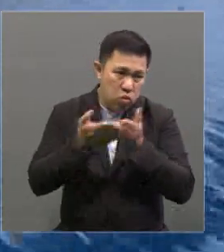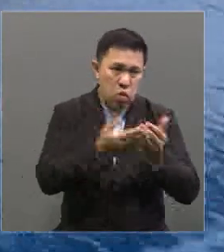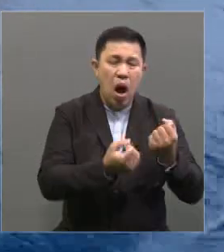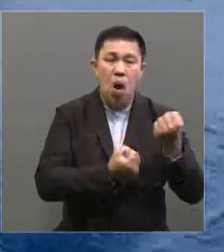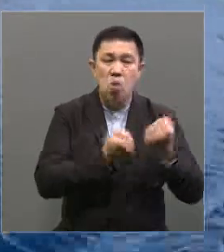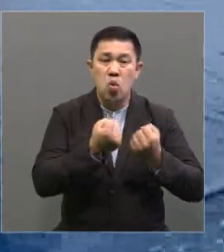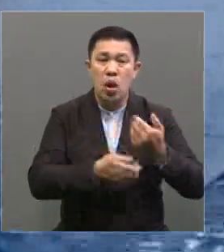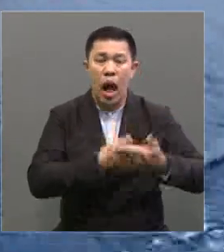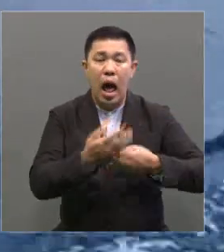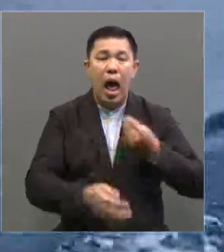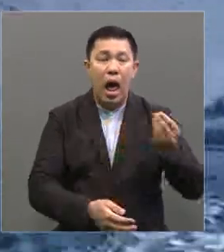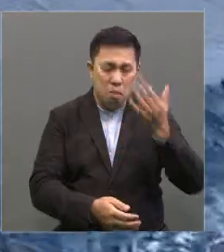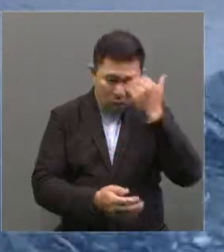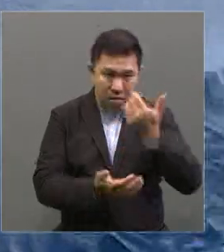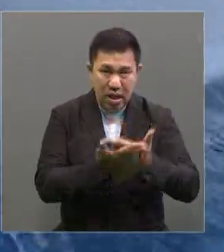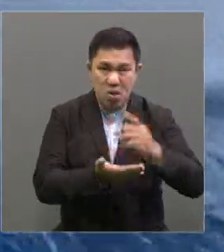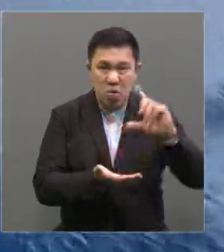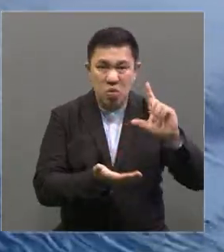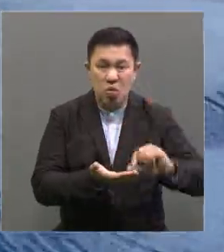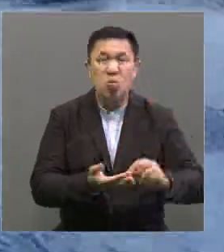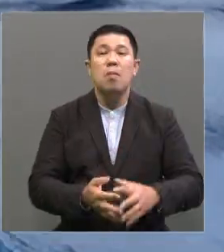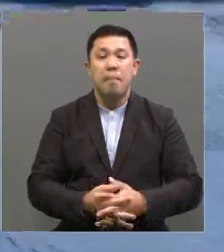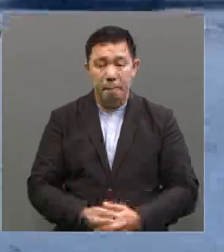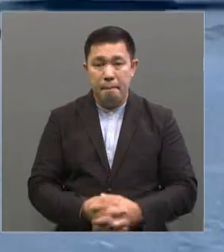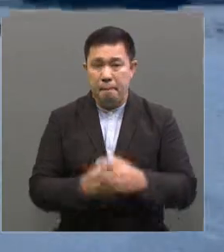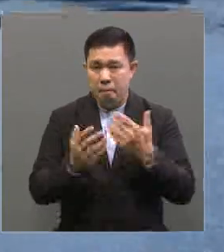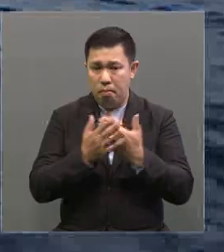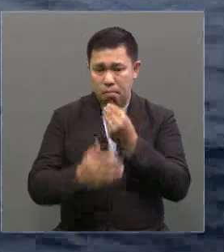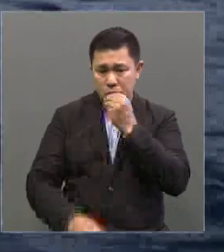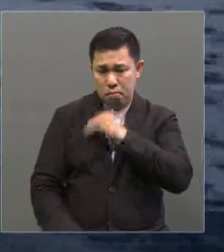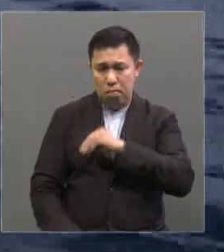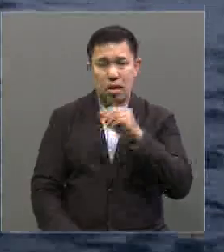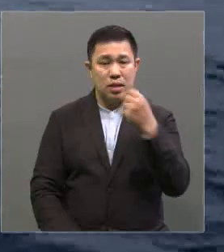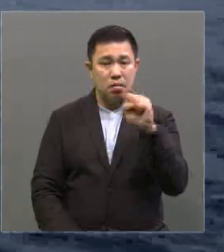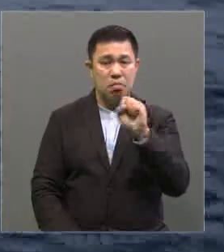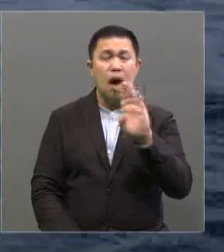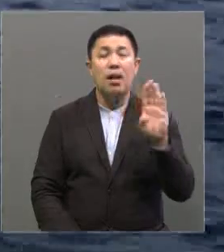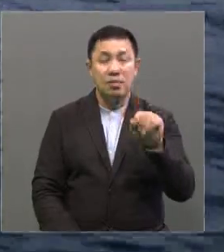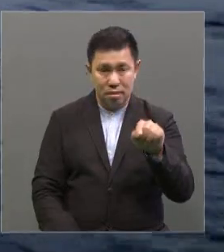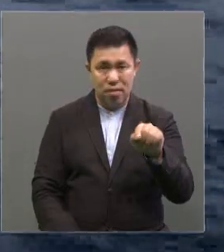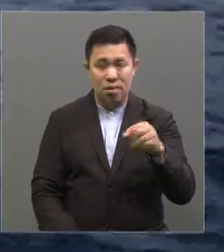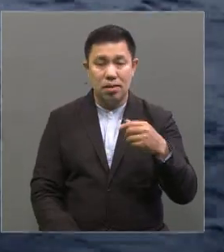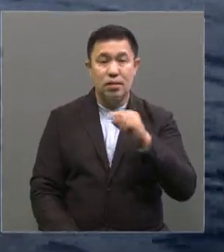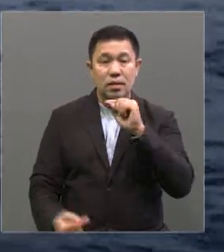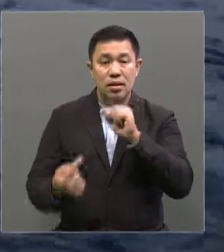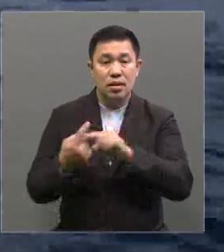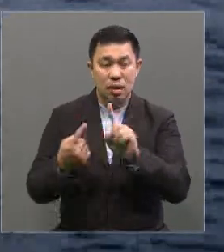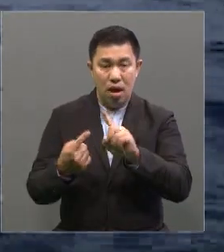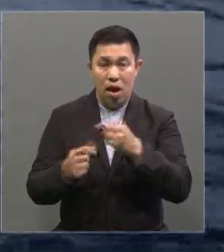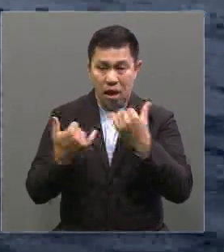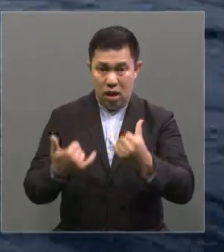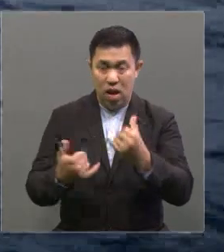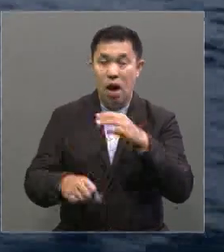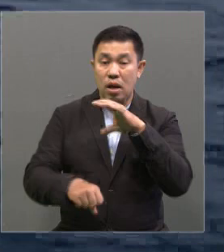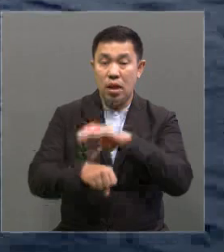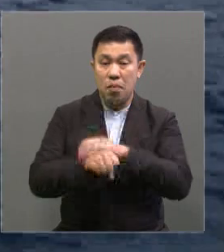ทต่างๆก็มีเพราะว่าราคามันถูกกว่าใช่ไหมเขาบอกว่าได้ส่วนต่างอยู่ที่ประมาณ10บาทนะครับสำหรับกรณีเหล่านี้เนี่ยดำเนินคดีกับผู้ก